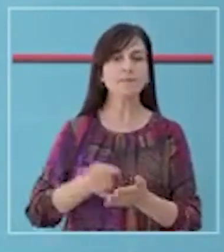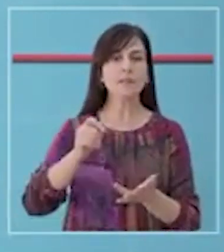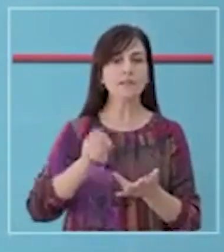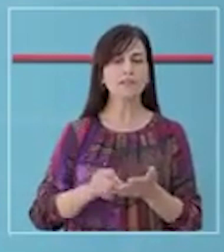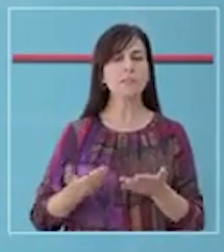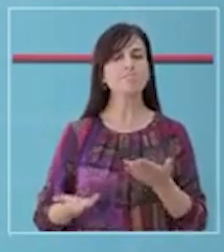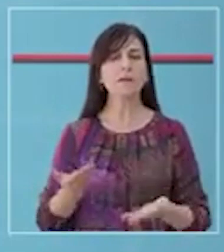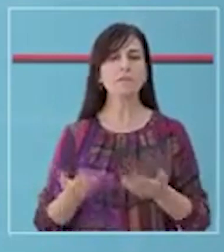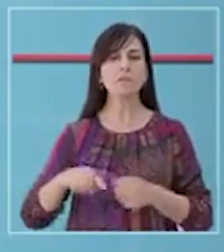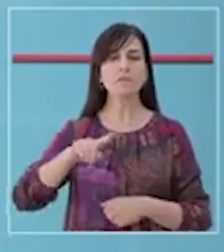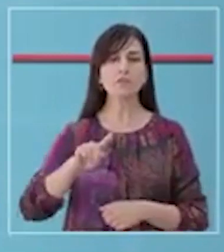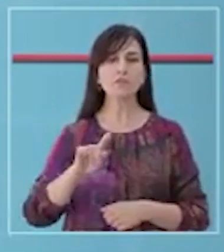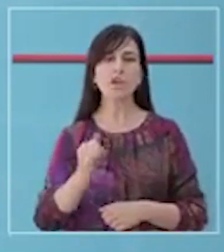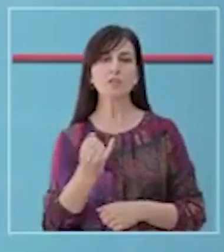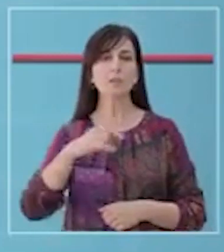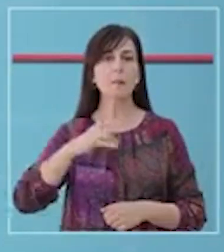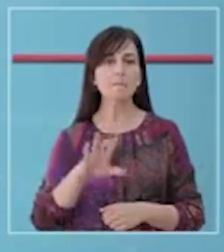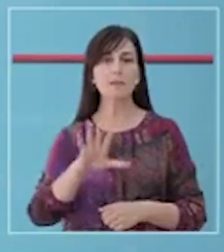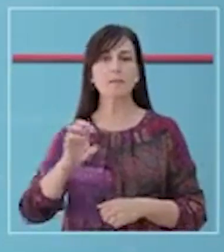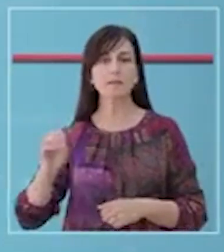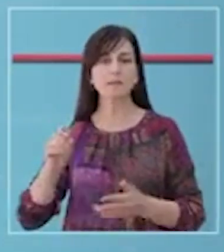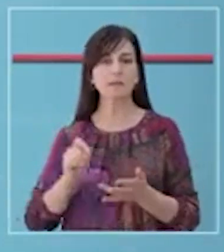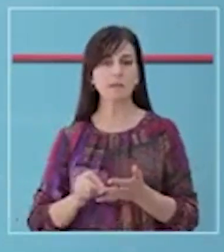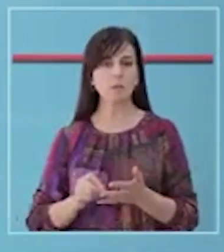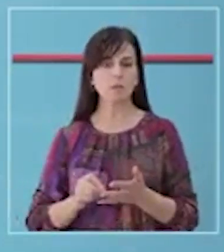mbi 16500 testime